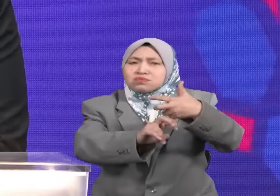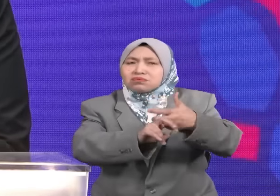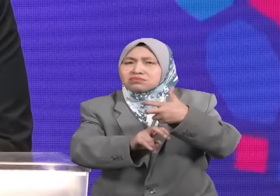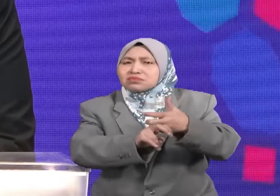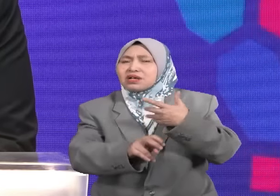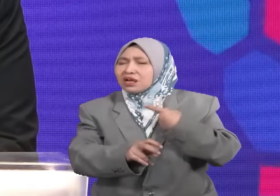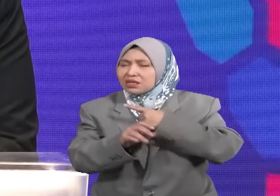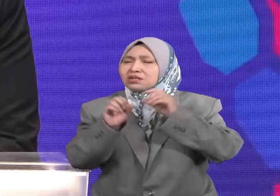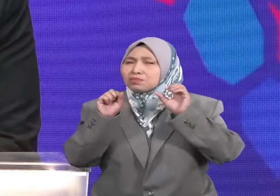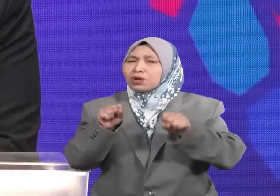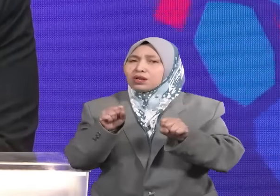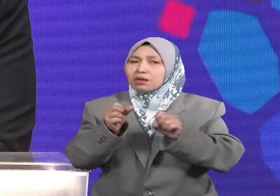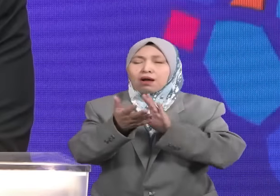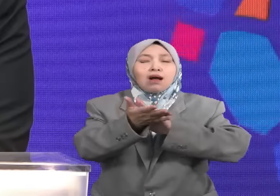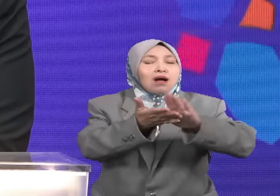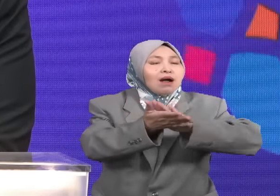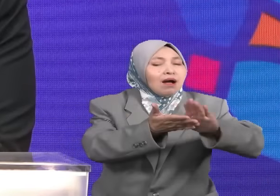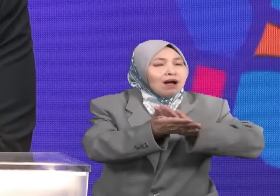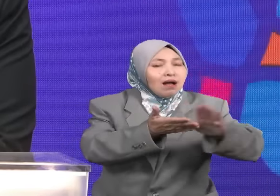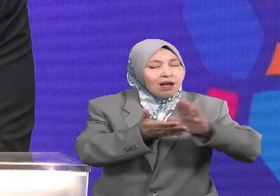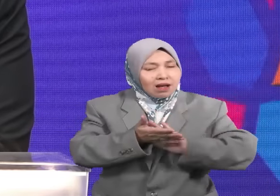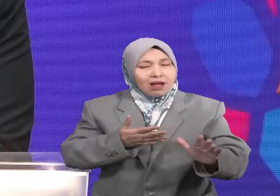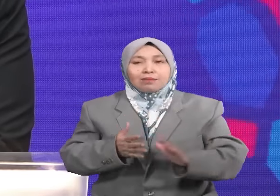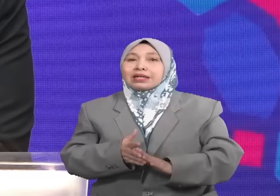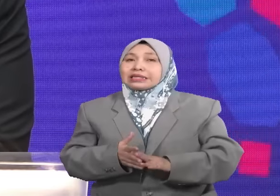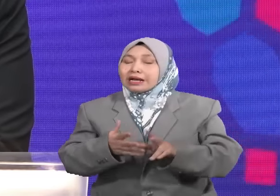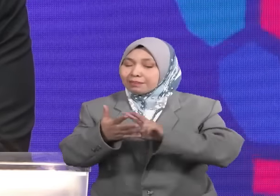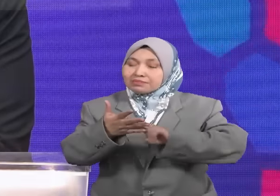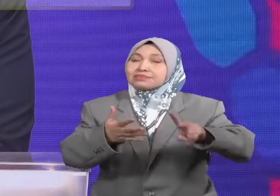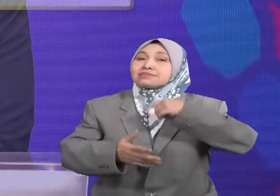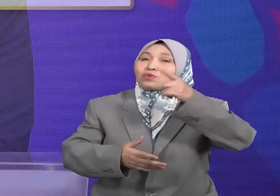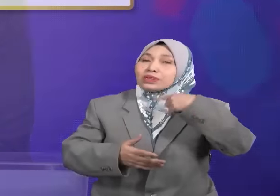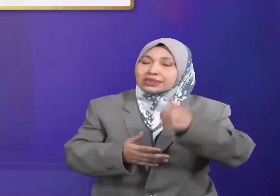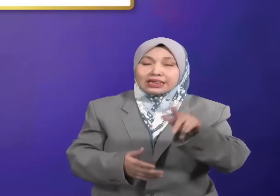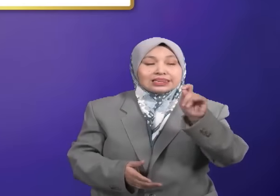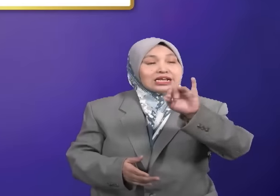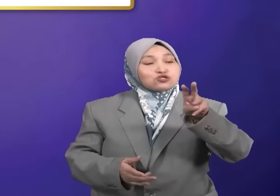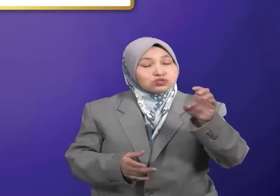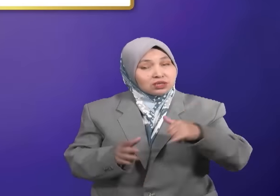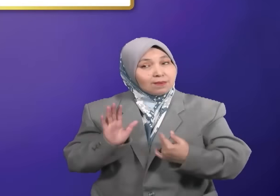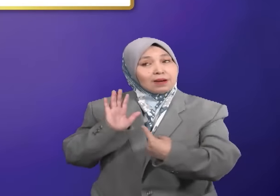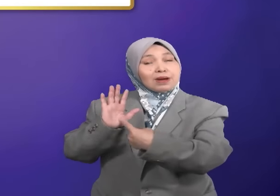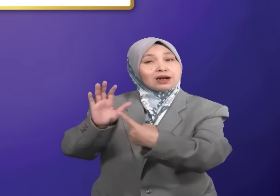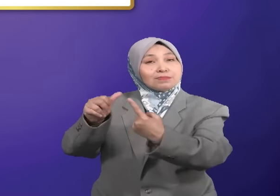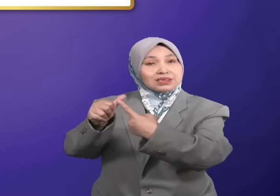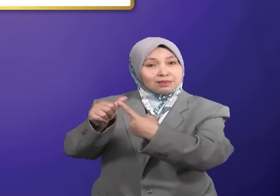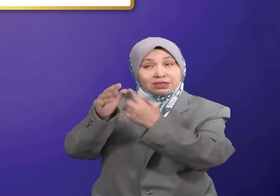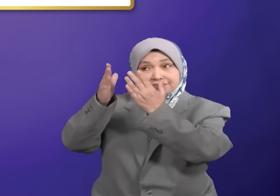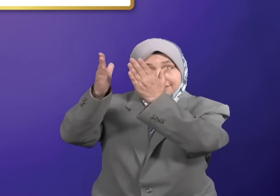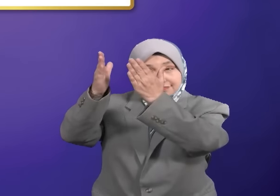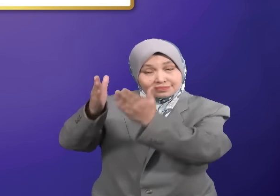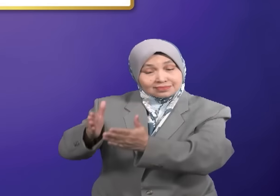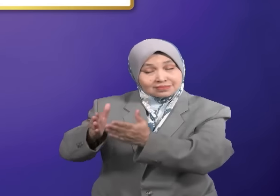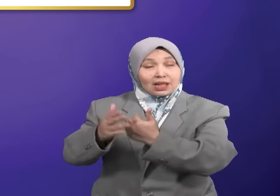kita perkemaskan sebutan-sebutan tajwid kita. Okey, kita lihat slide kita, paparan yang pertama.